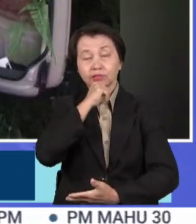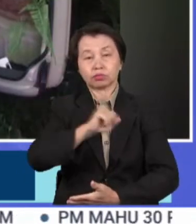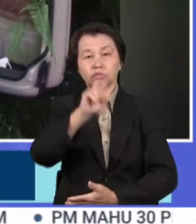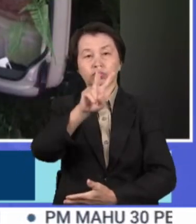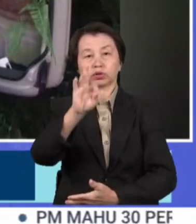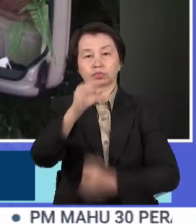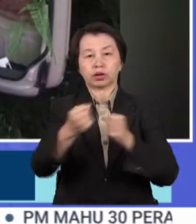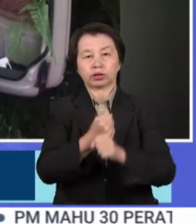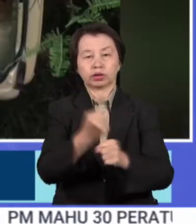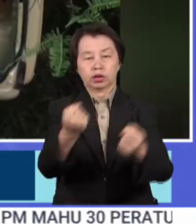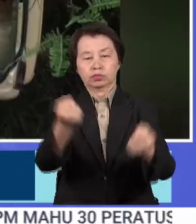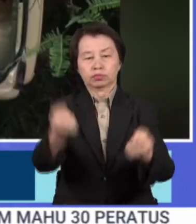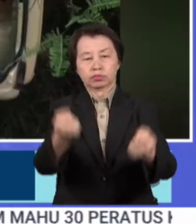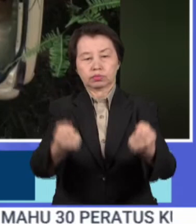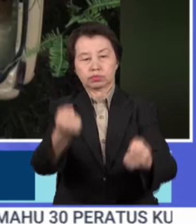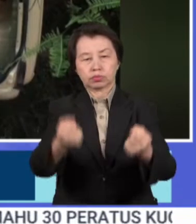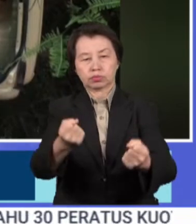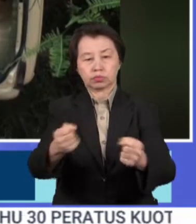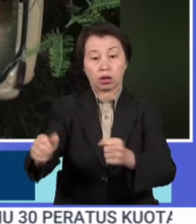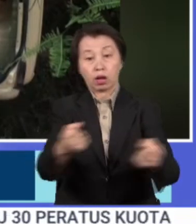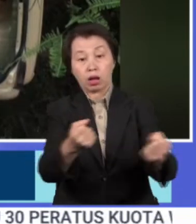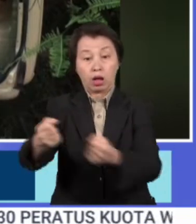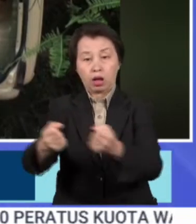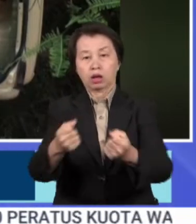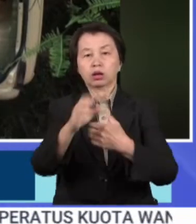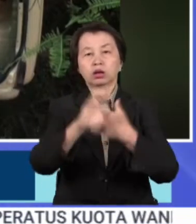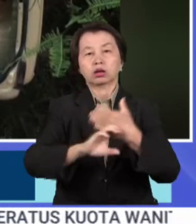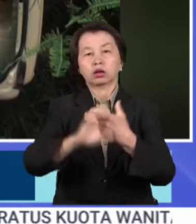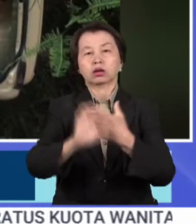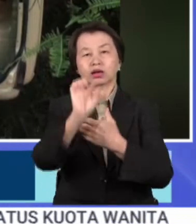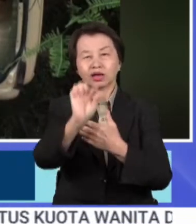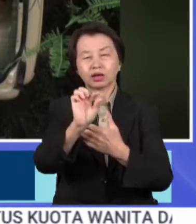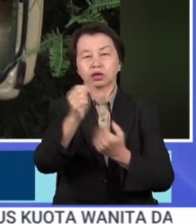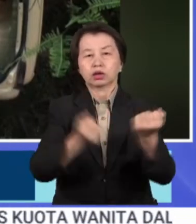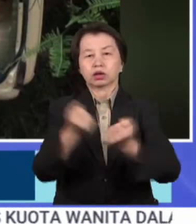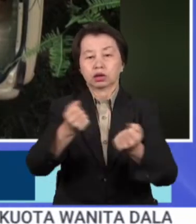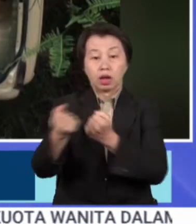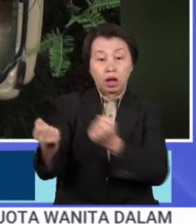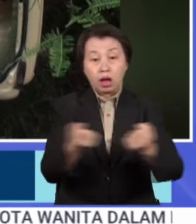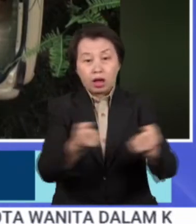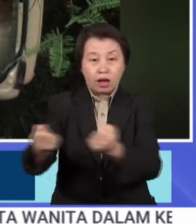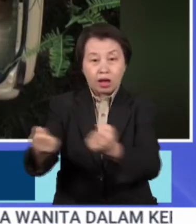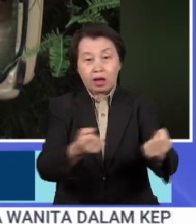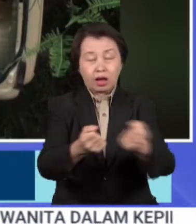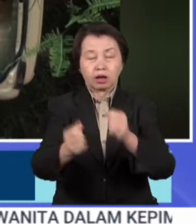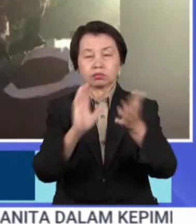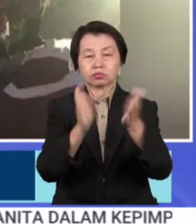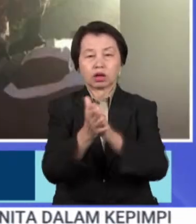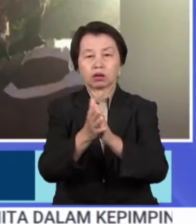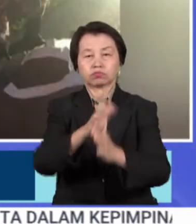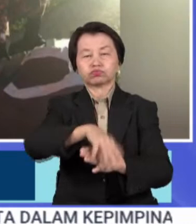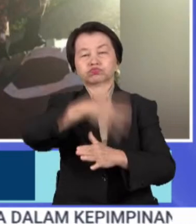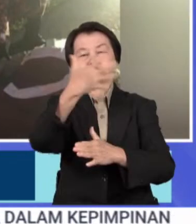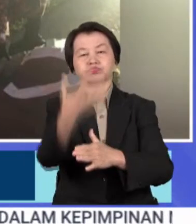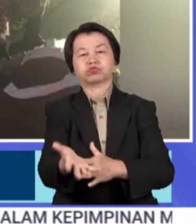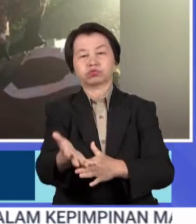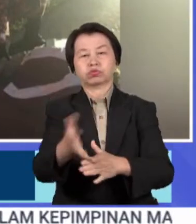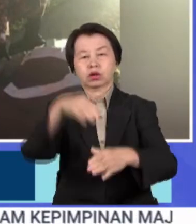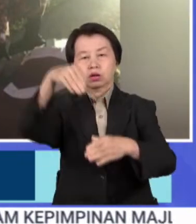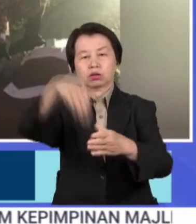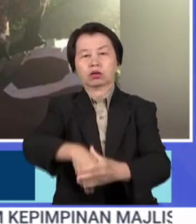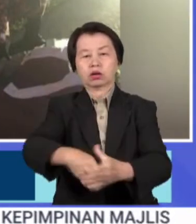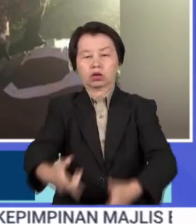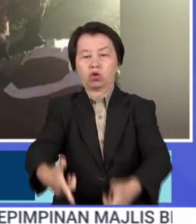tahun yang memandu kereta tersebut mengalami kecederaan ringan. Kereta berkenaan hilang kawalan mengakibatkannya terbabas lalu termasuk